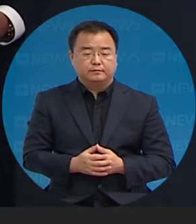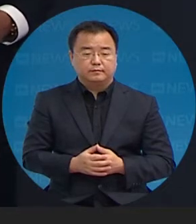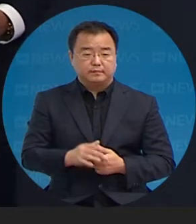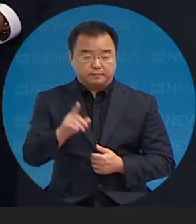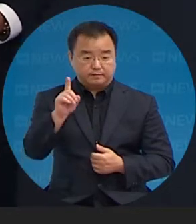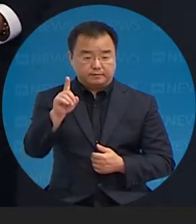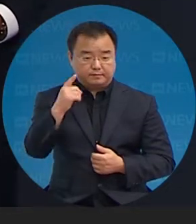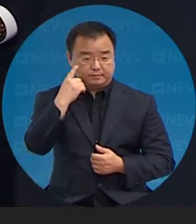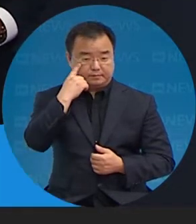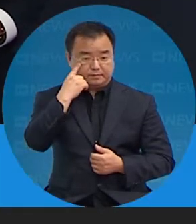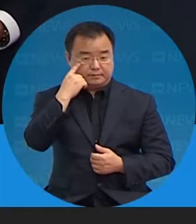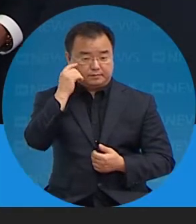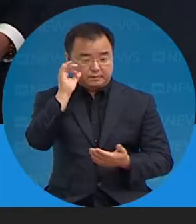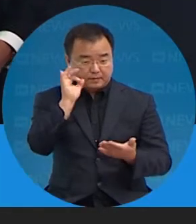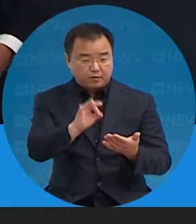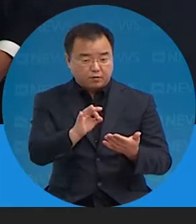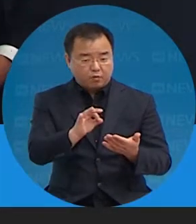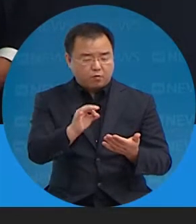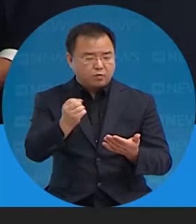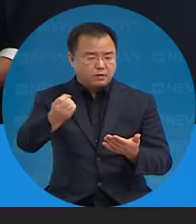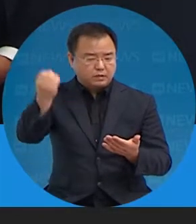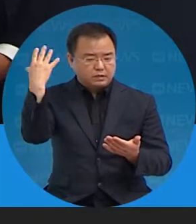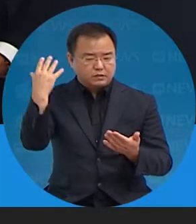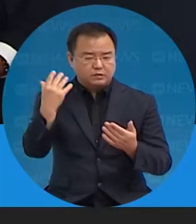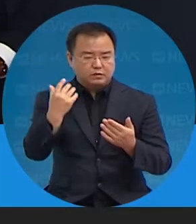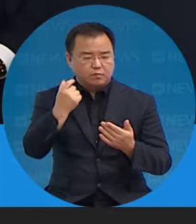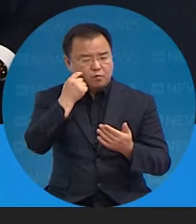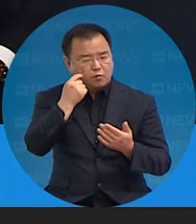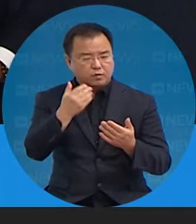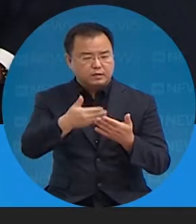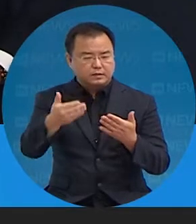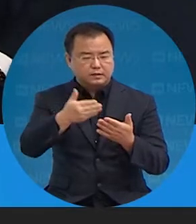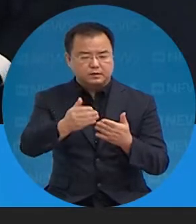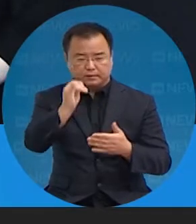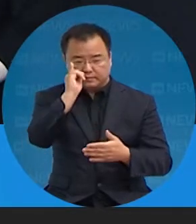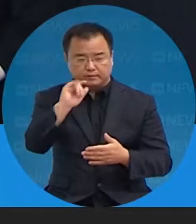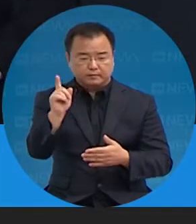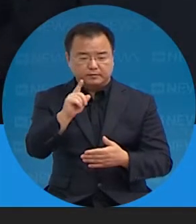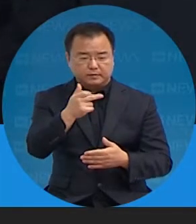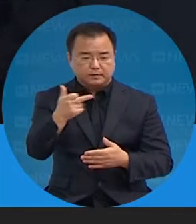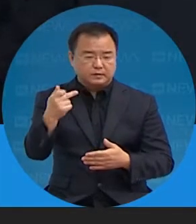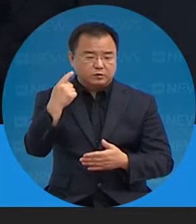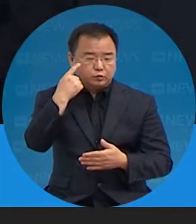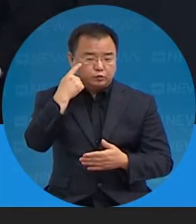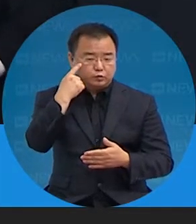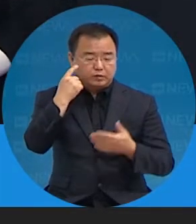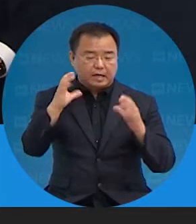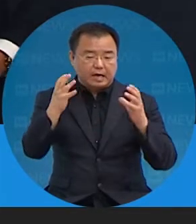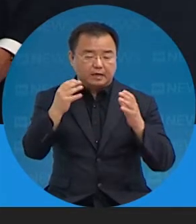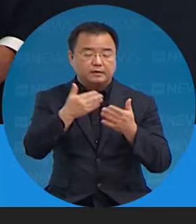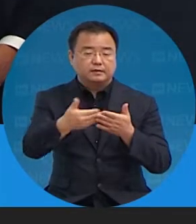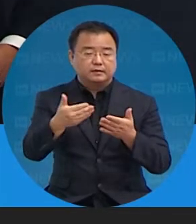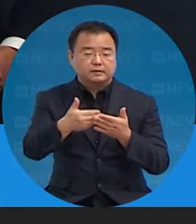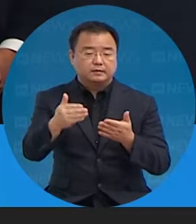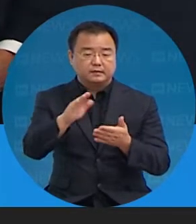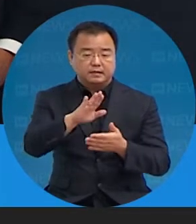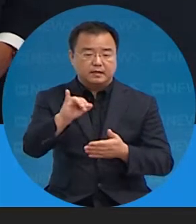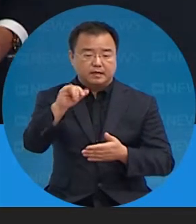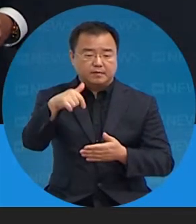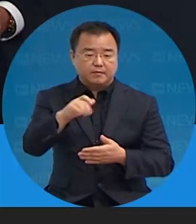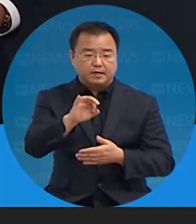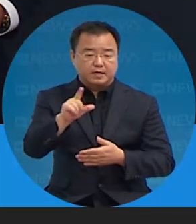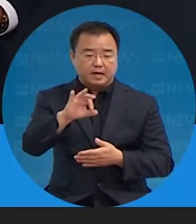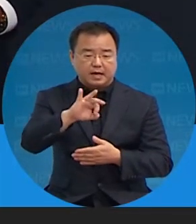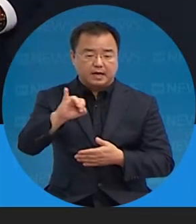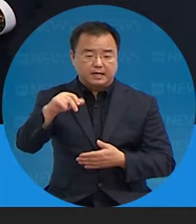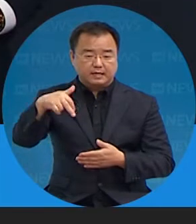한번 보면 잘 잊혀지지 않는 그림이 있습니다. 바로 큰 눈의 아이를 그린 빅 아이즈인데요.